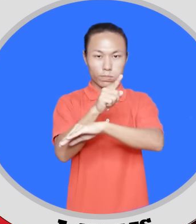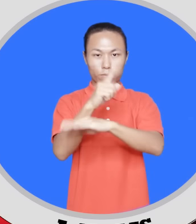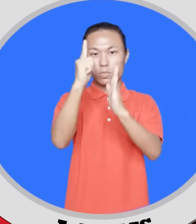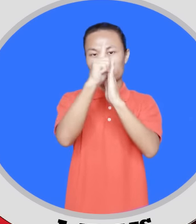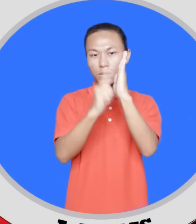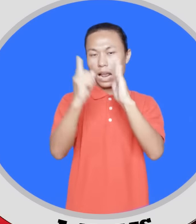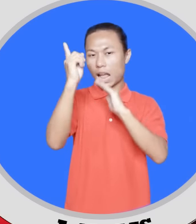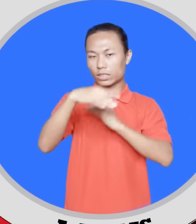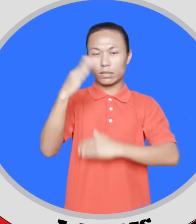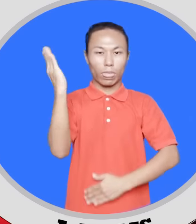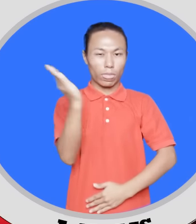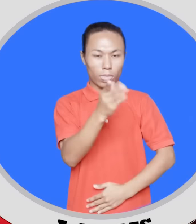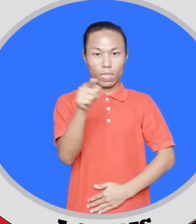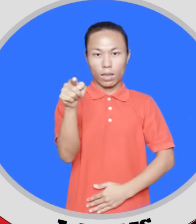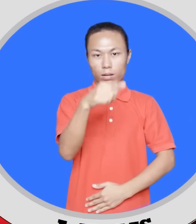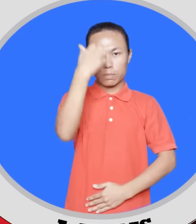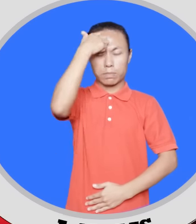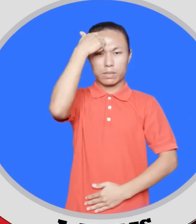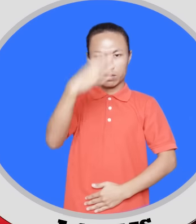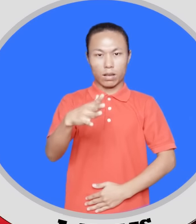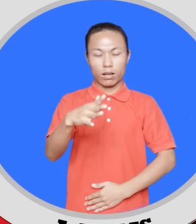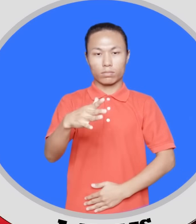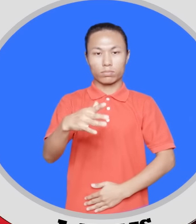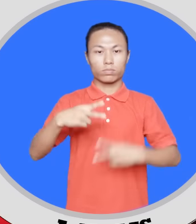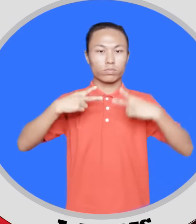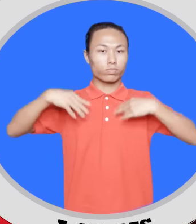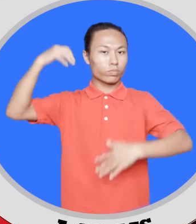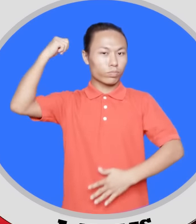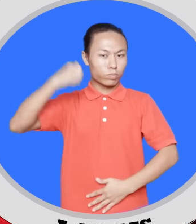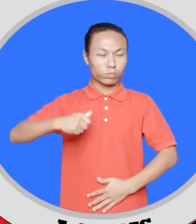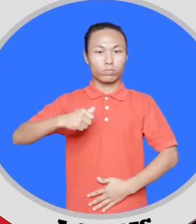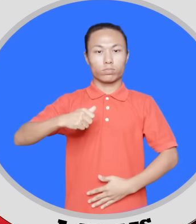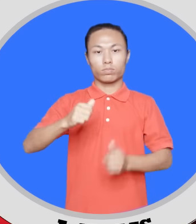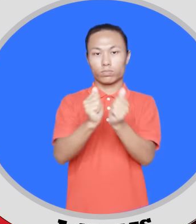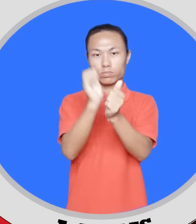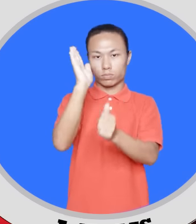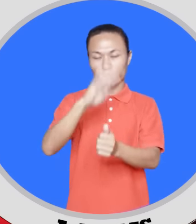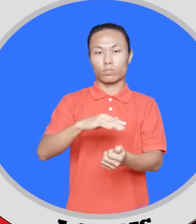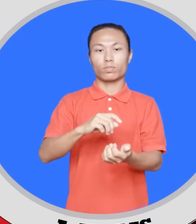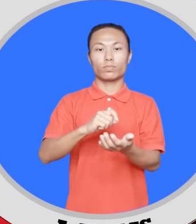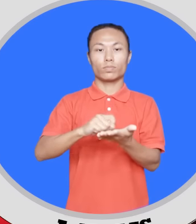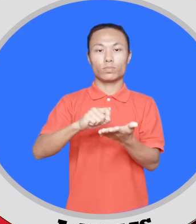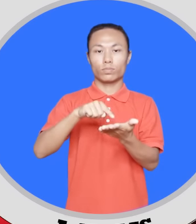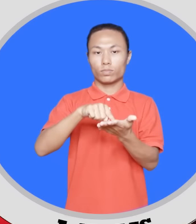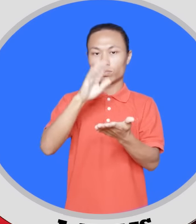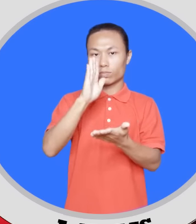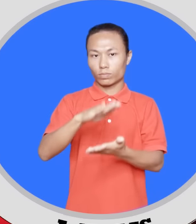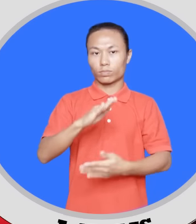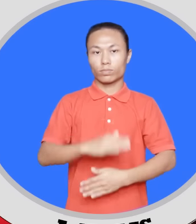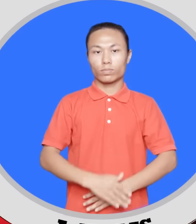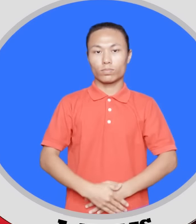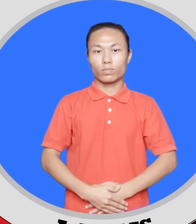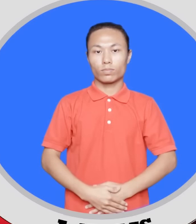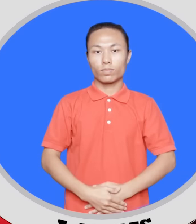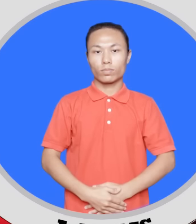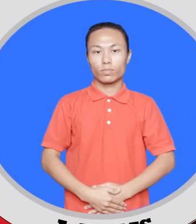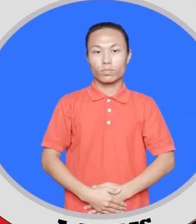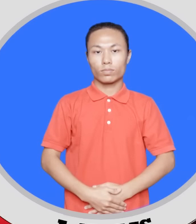မဲ့တပ်ဖြတ်မှုတွေနဲ့မတရားညှဉ်းပန်းနှိပ်စက်မှုတွေကိုအပြင်းထန်ရှုံချပြီးပြစ်မှုကျွလွန်မှုဖြစ်စဉ်များကိုအသေး